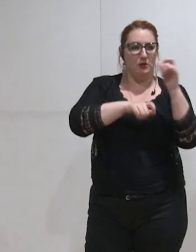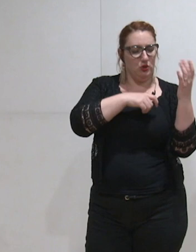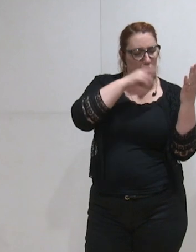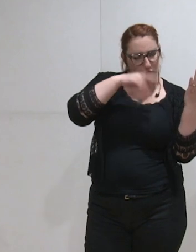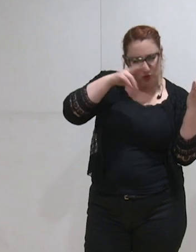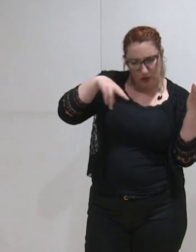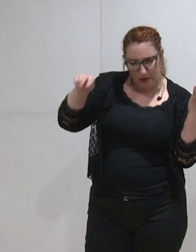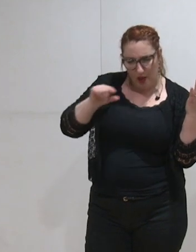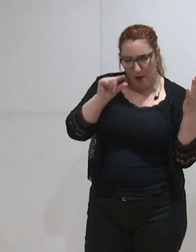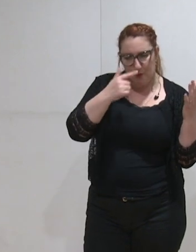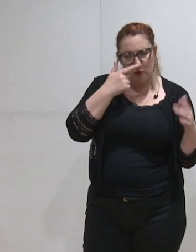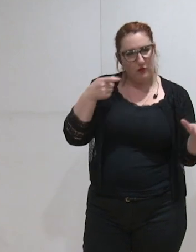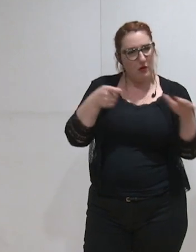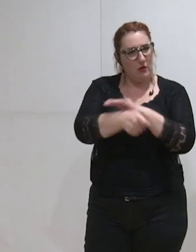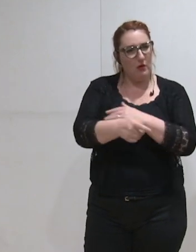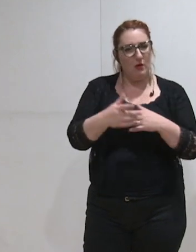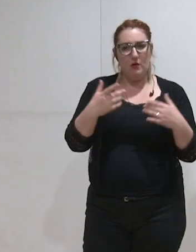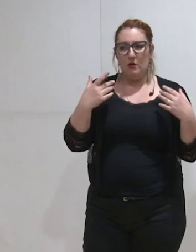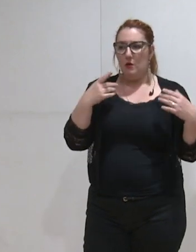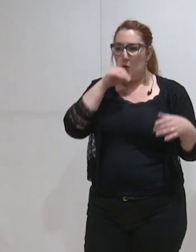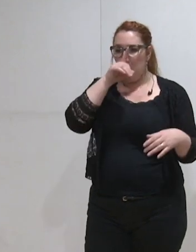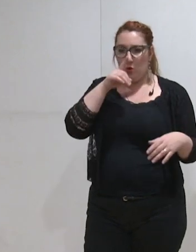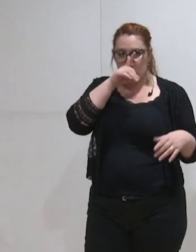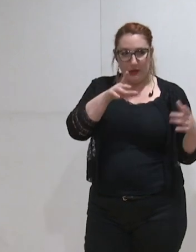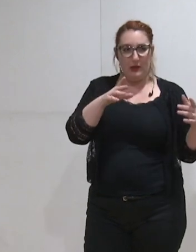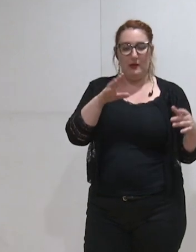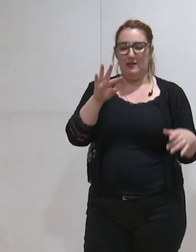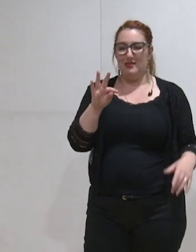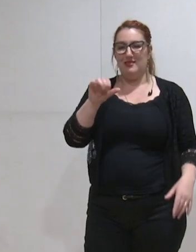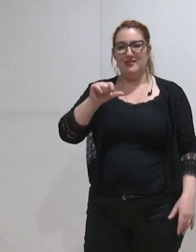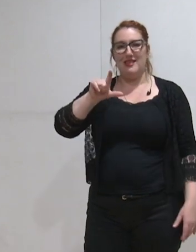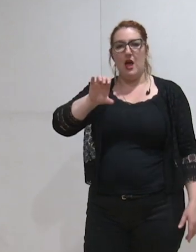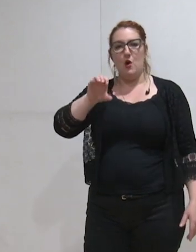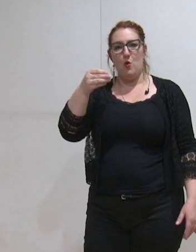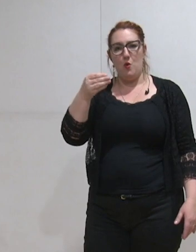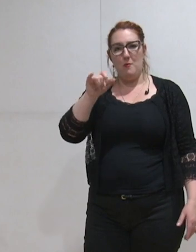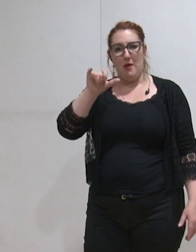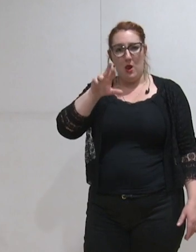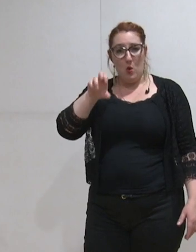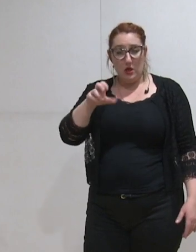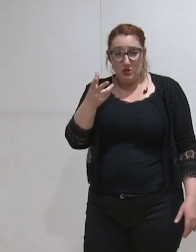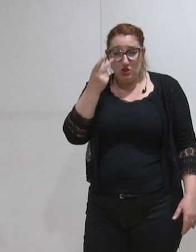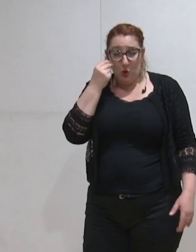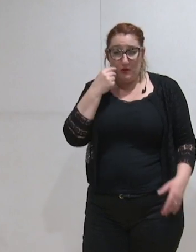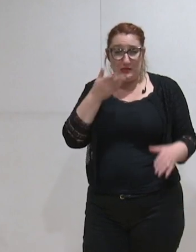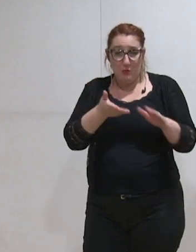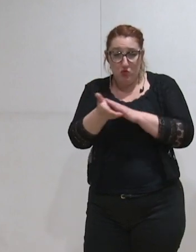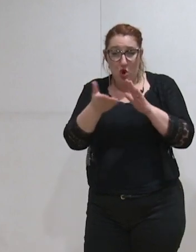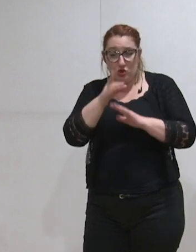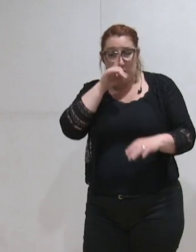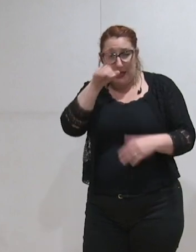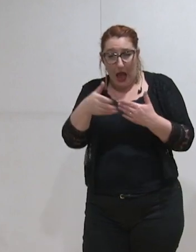que la ville de Grenoble finance la talmellerie donc c'est j'ai bien compris que c'est la boulangerie qui est juste à côté des hall manifestement à hauteur de